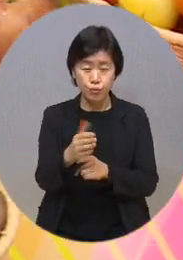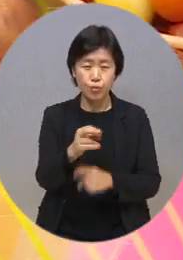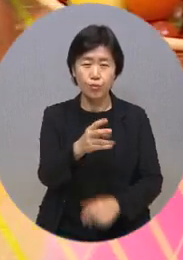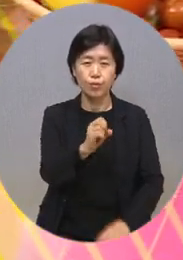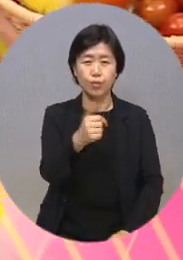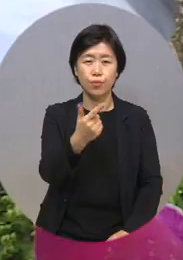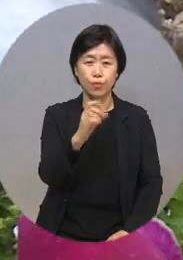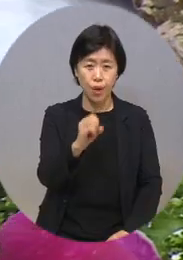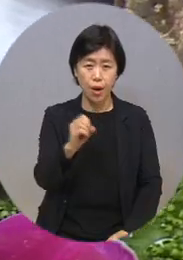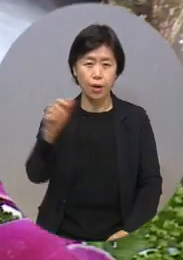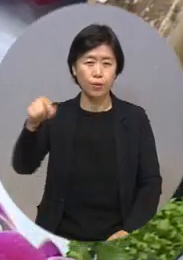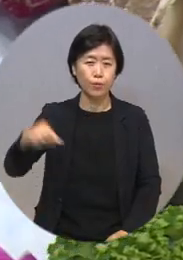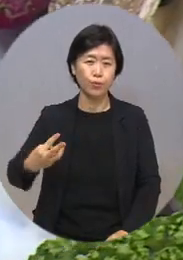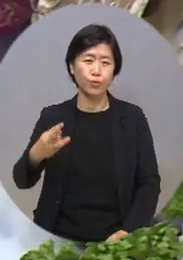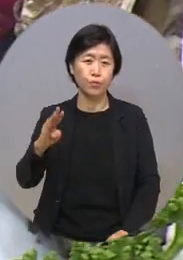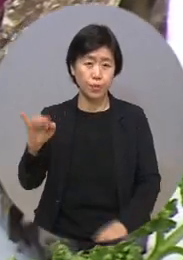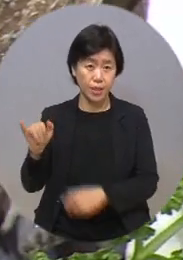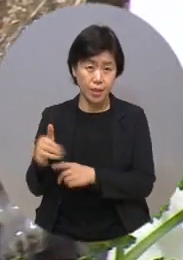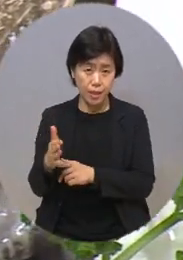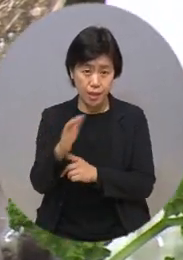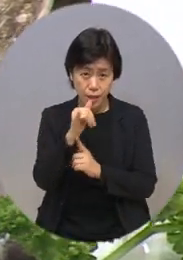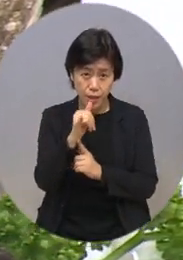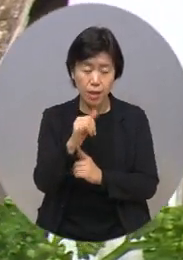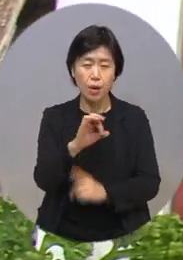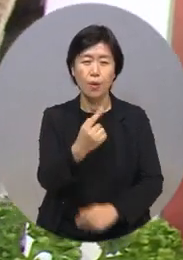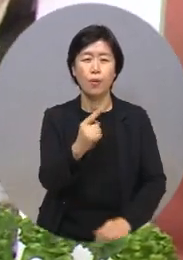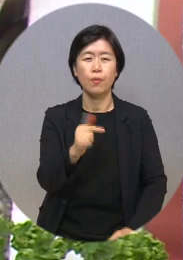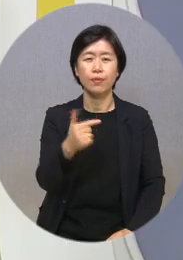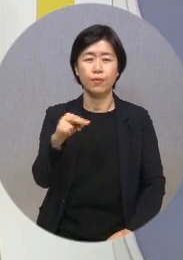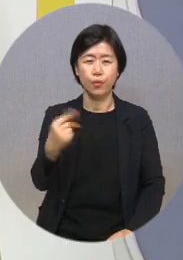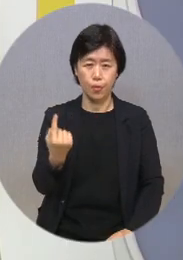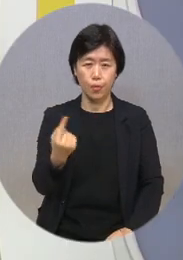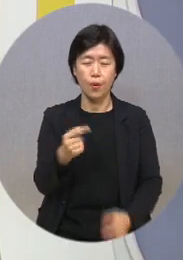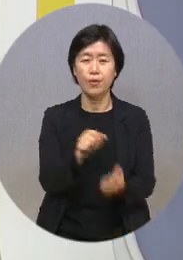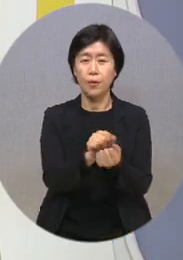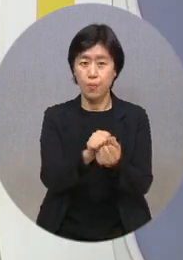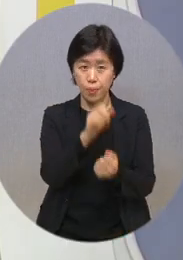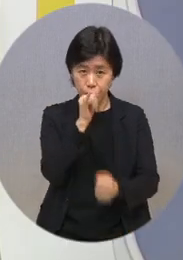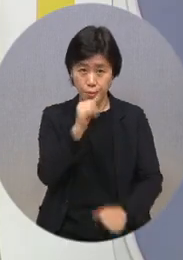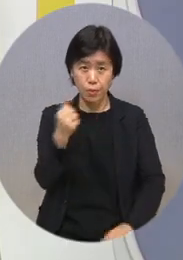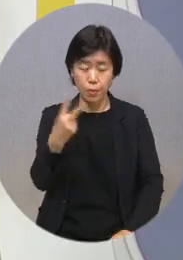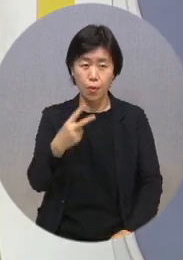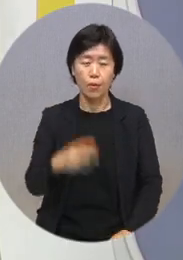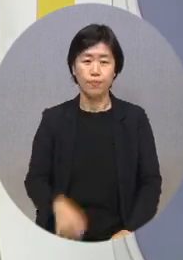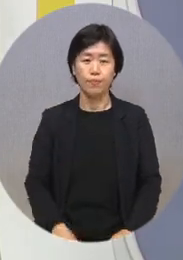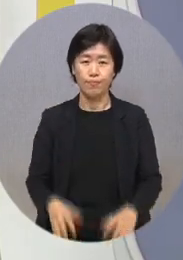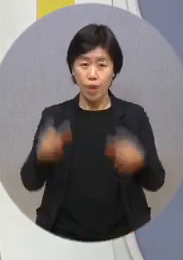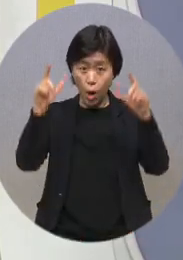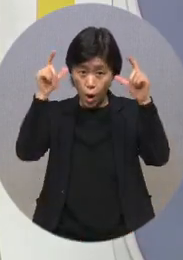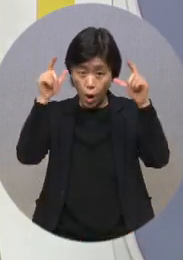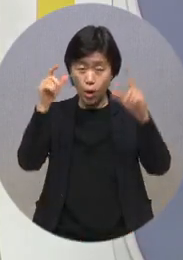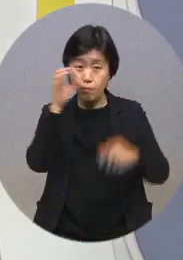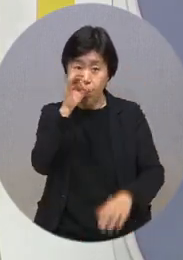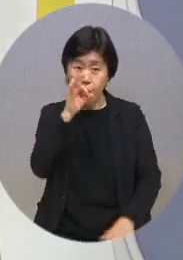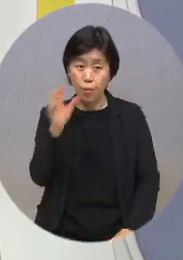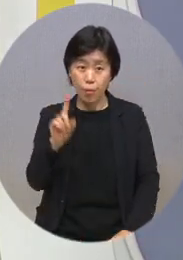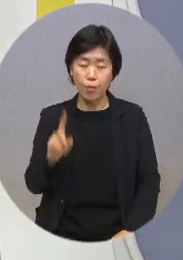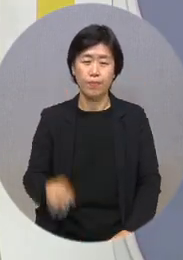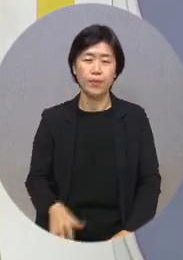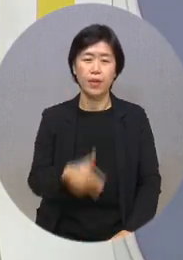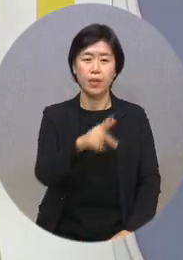굴배, 또 안도의 뭐 전복이 있고요. 그 다음에 축산물로는 네. 장 같은